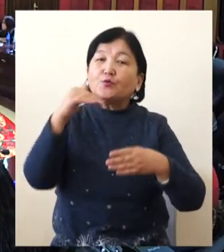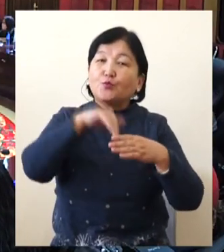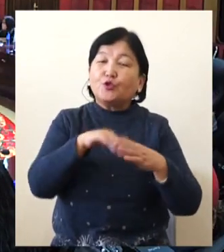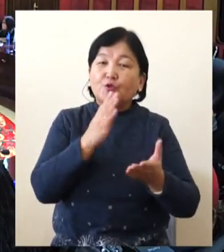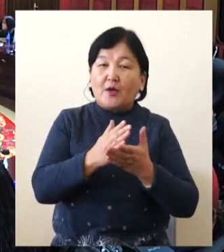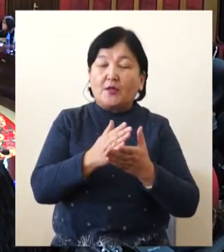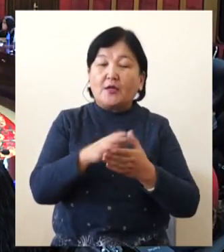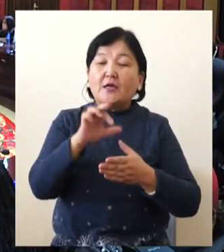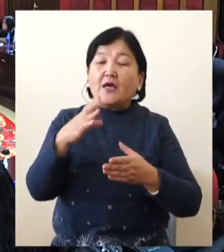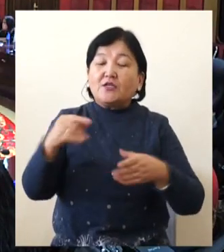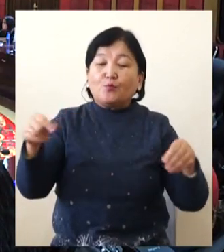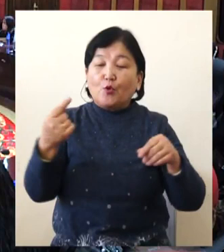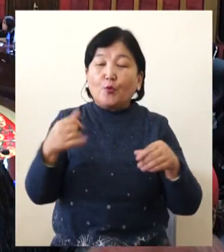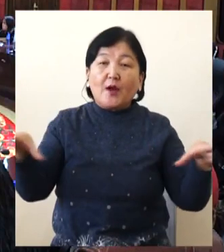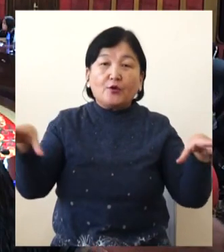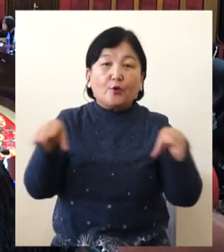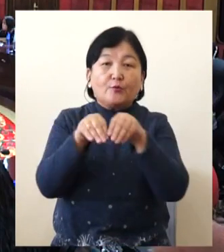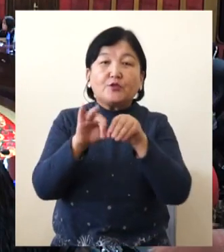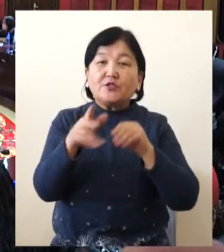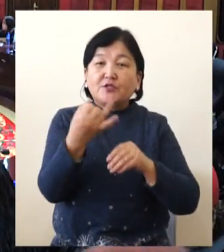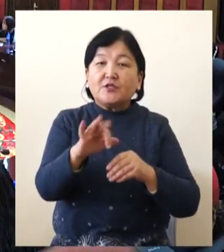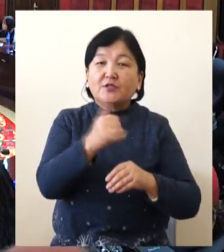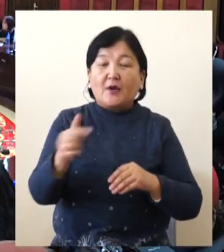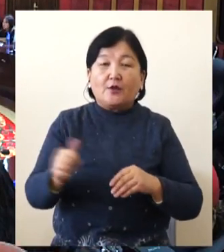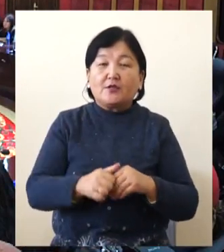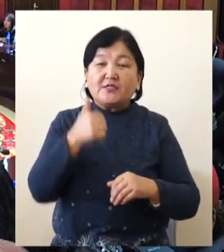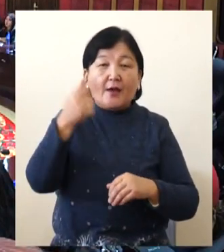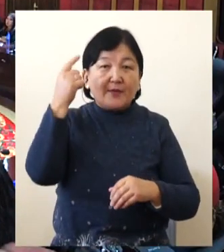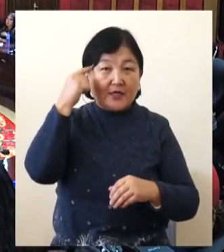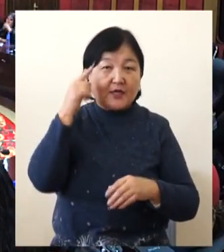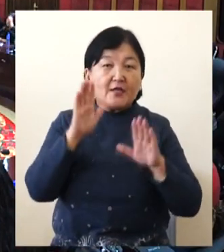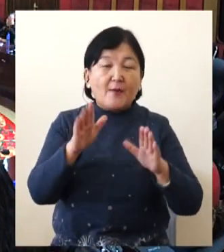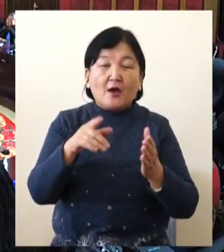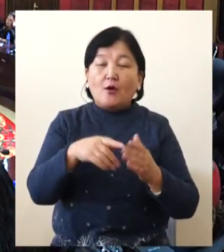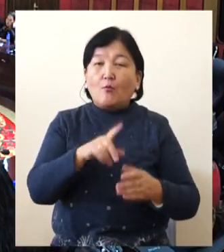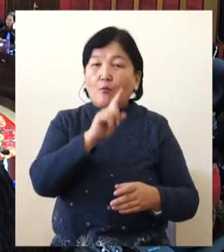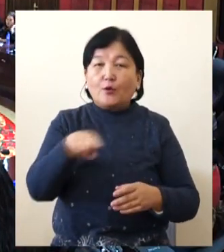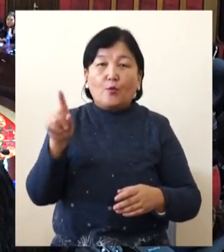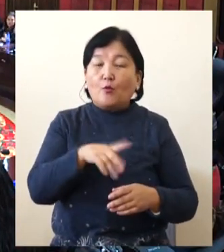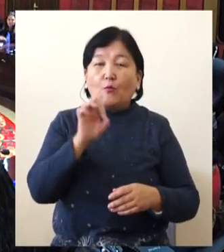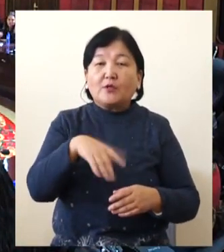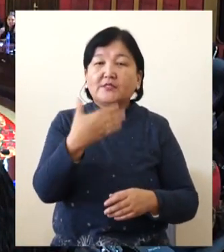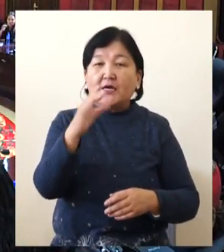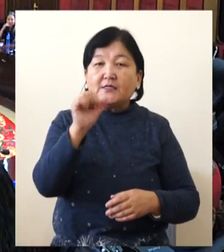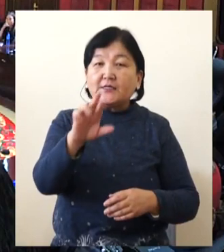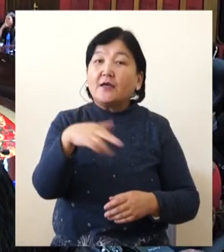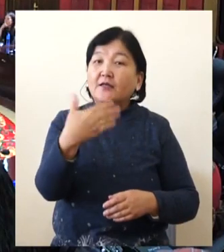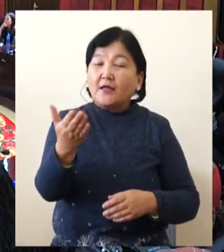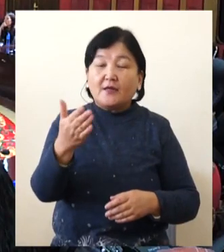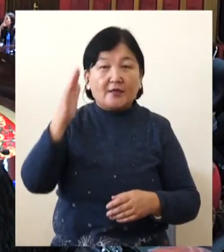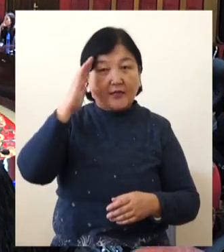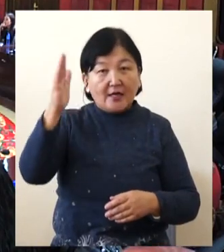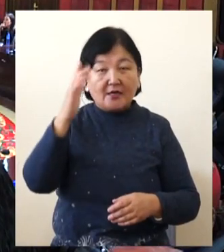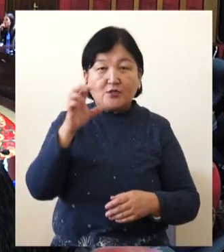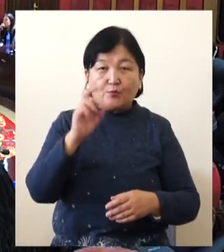энэ хөлтөө төлөж чадчихаа энэ талаар л одоо сайн мэдлэгтэй байхгүй бол угаасаа болохгүй. Сая таны энэ